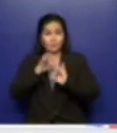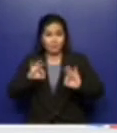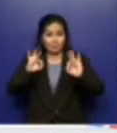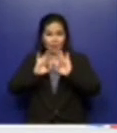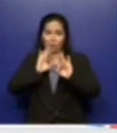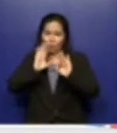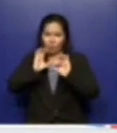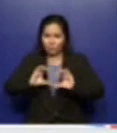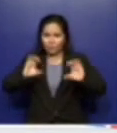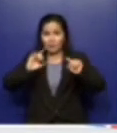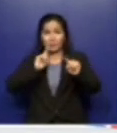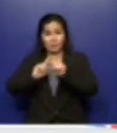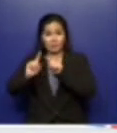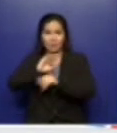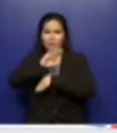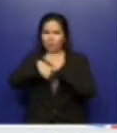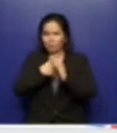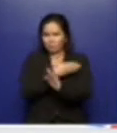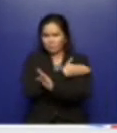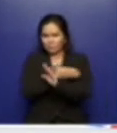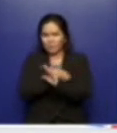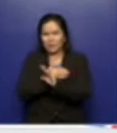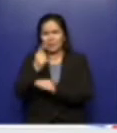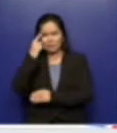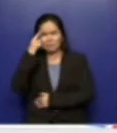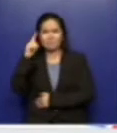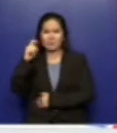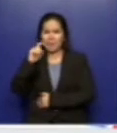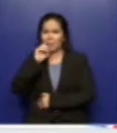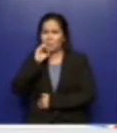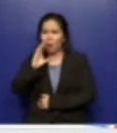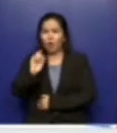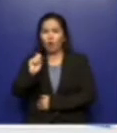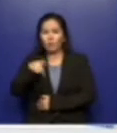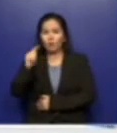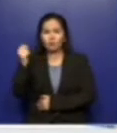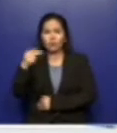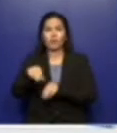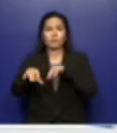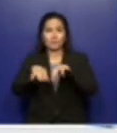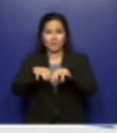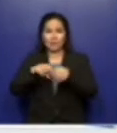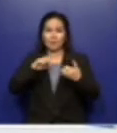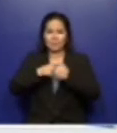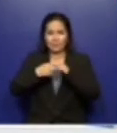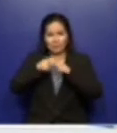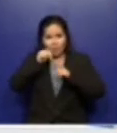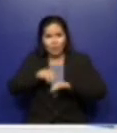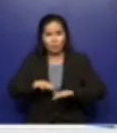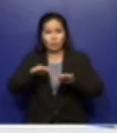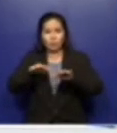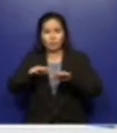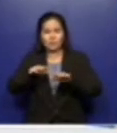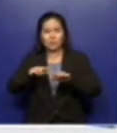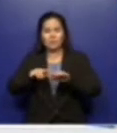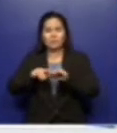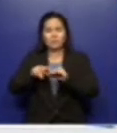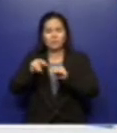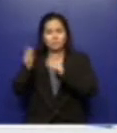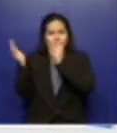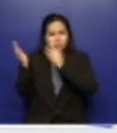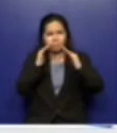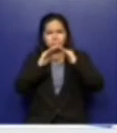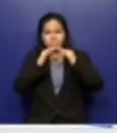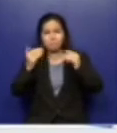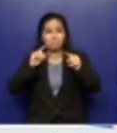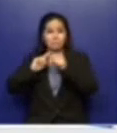ลครับคิดอะไรไม่ออกก็บอกท้องถิ่นครับเกิดปัญหาน้ำท่วมเกิดอุทกภัยเกิดอะไรต่างๆ